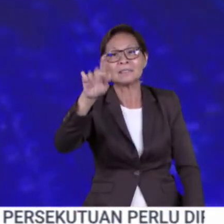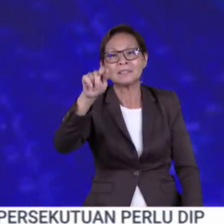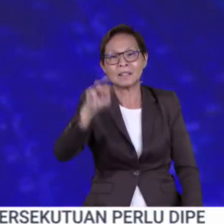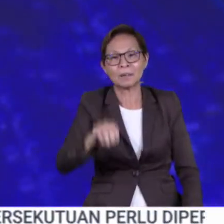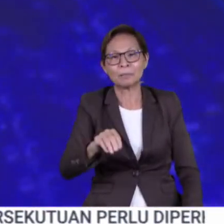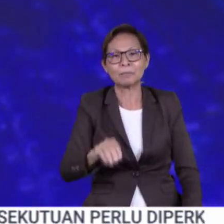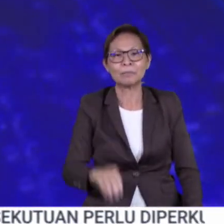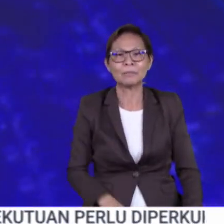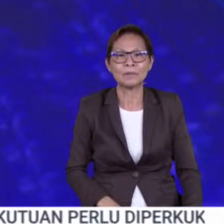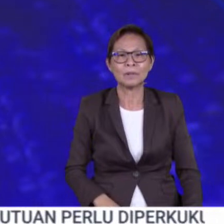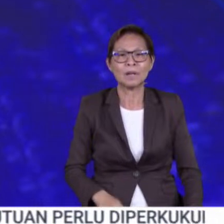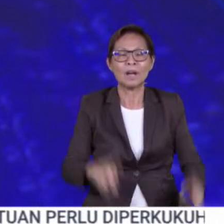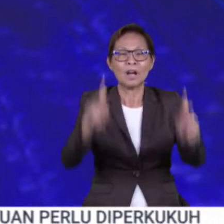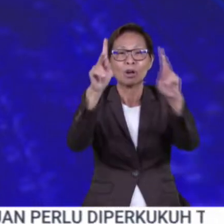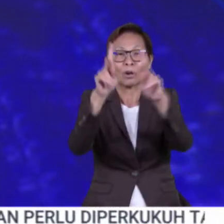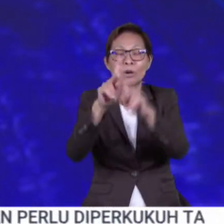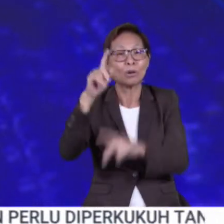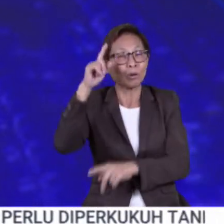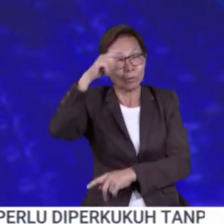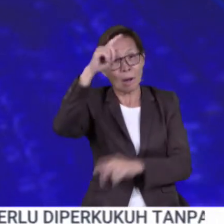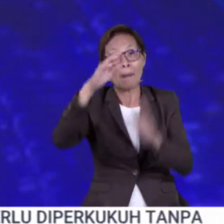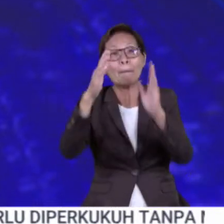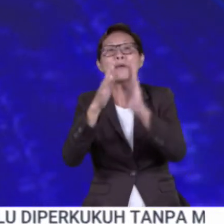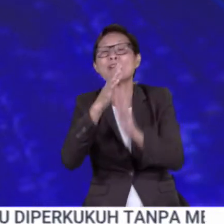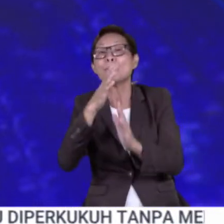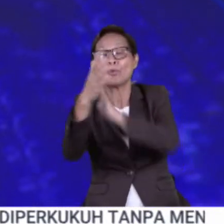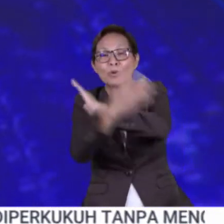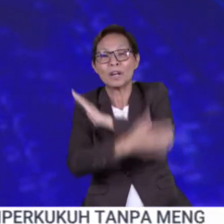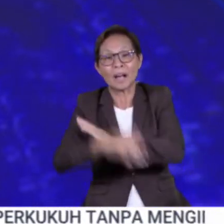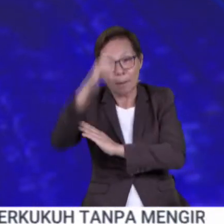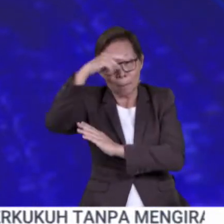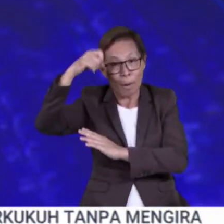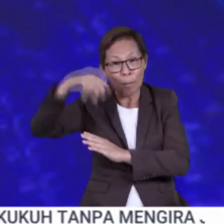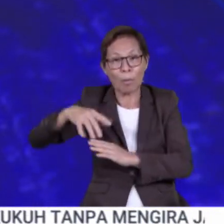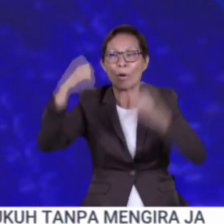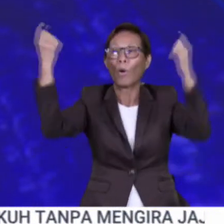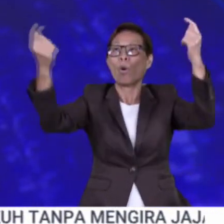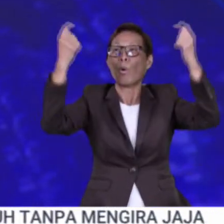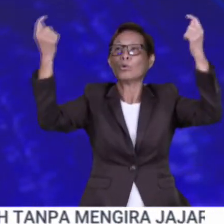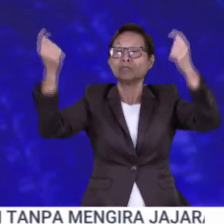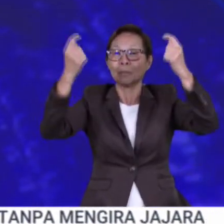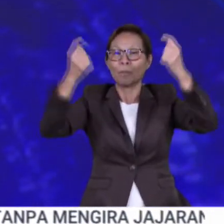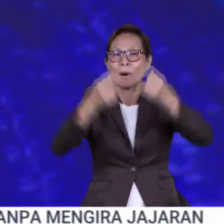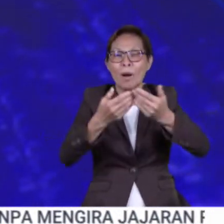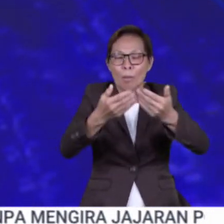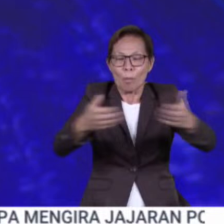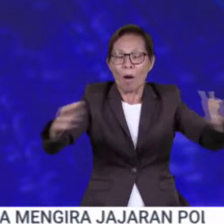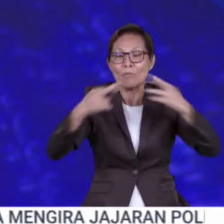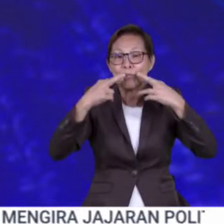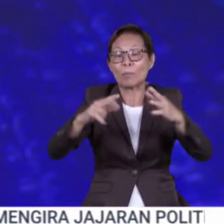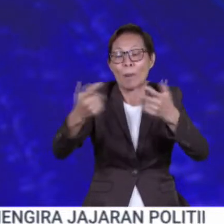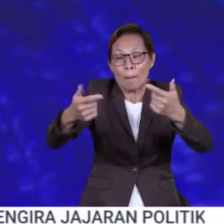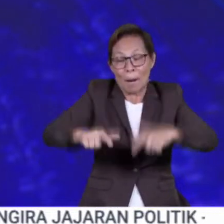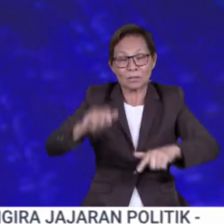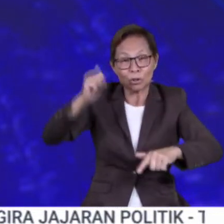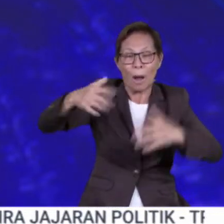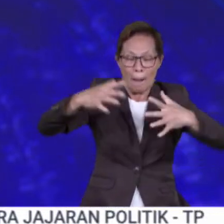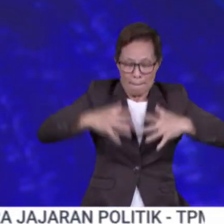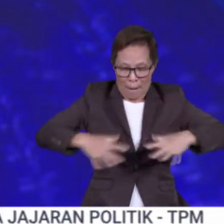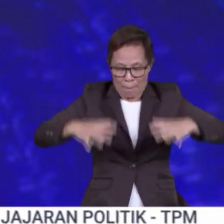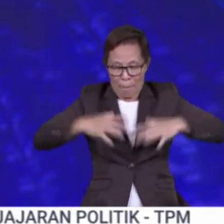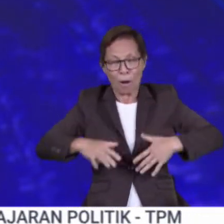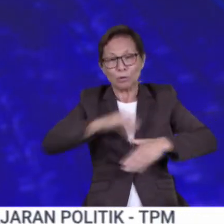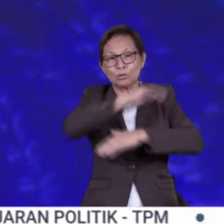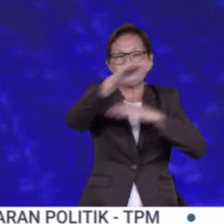Sementara itu, kota Phnom Penh akan menjadi tumpuan apabila upacara pembukaan rasmi berlangsung esok. Sudah pasti, pakaian yang dikenakan